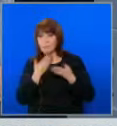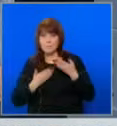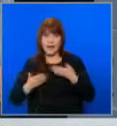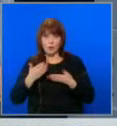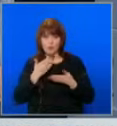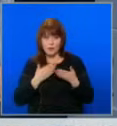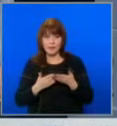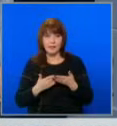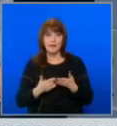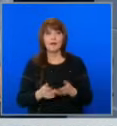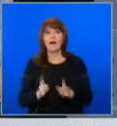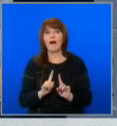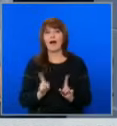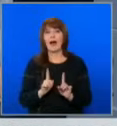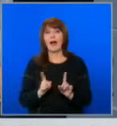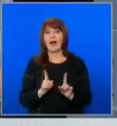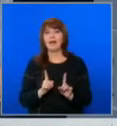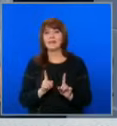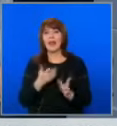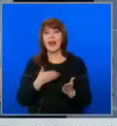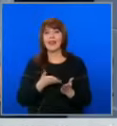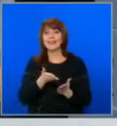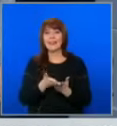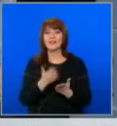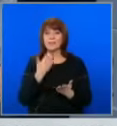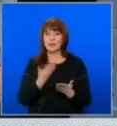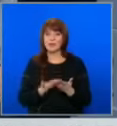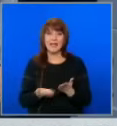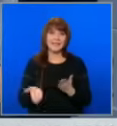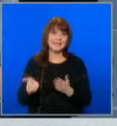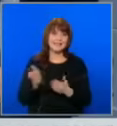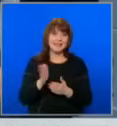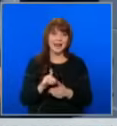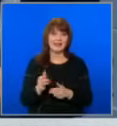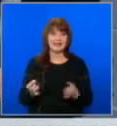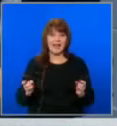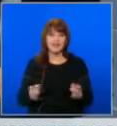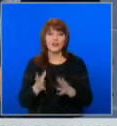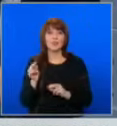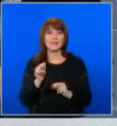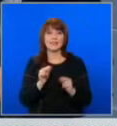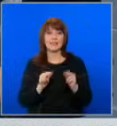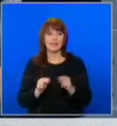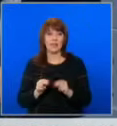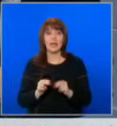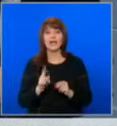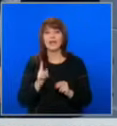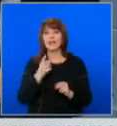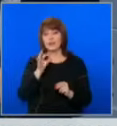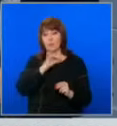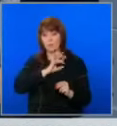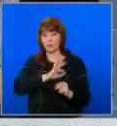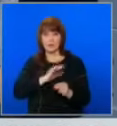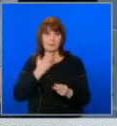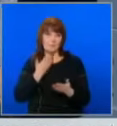разумен период а не внасяне на предложения след начало на заседание а не съветниците да получават предложенията